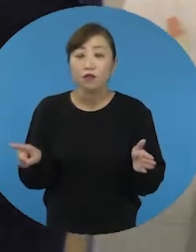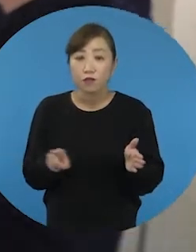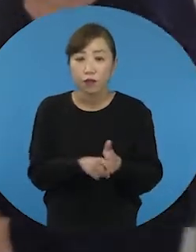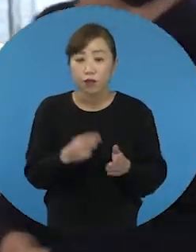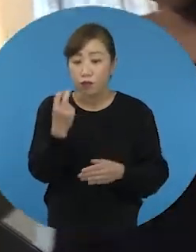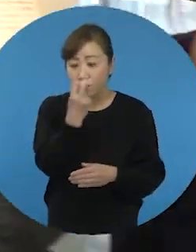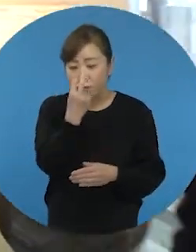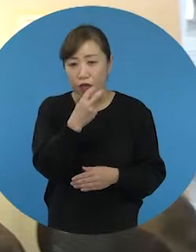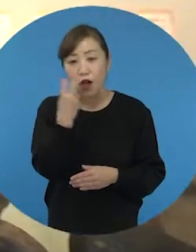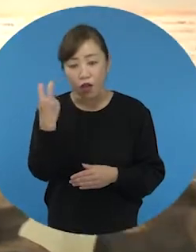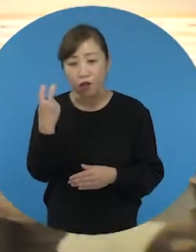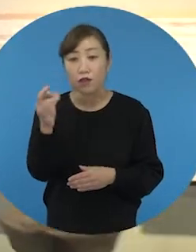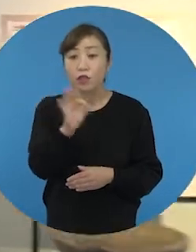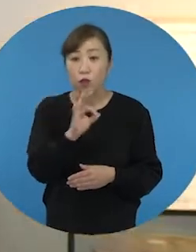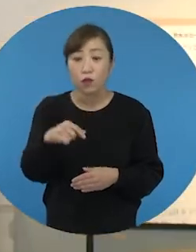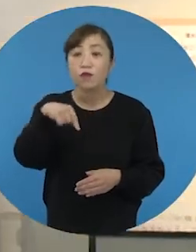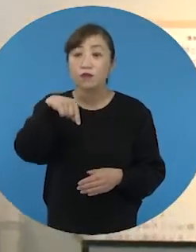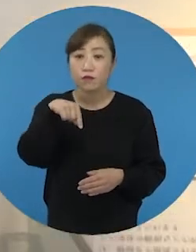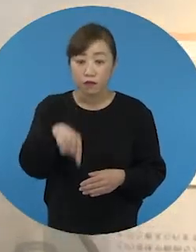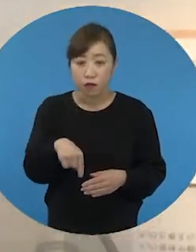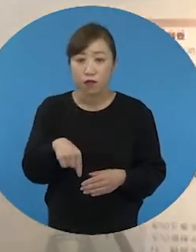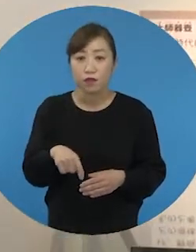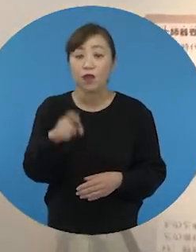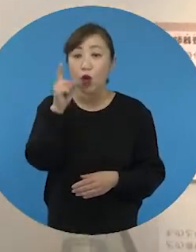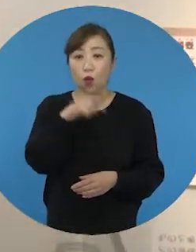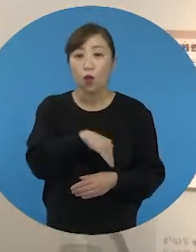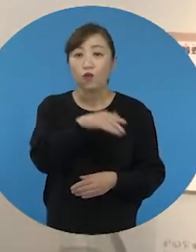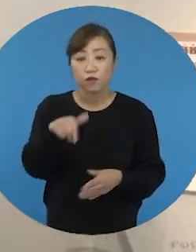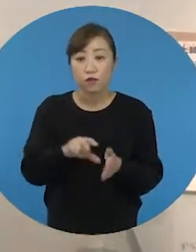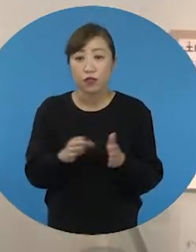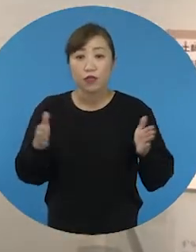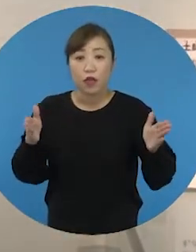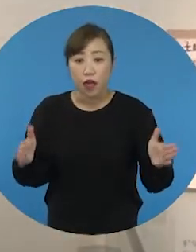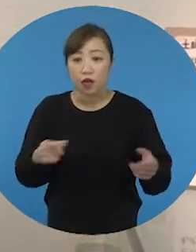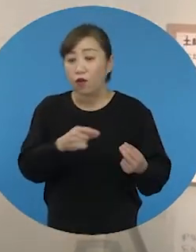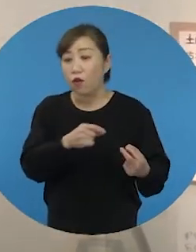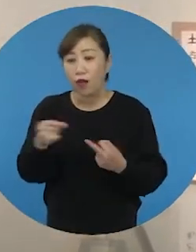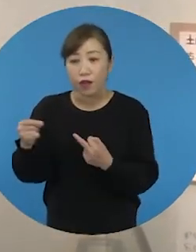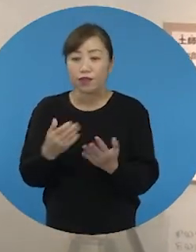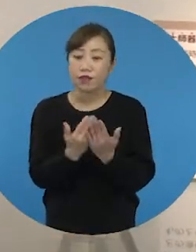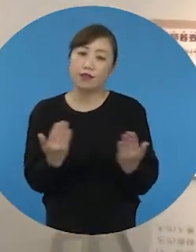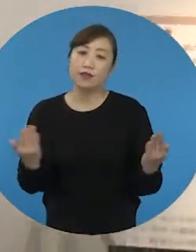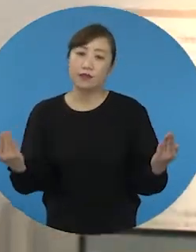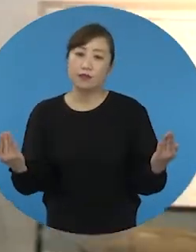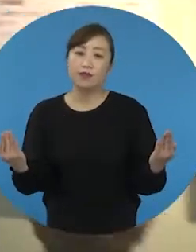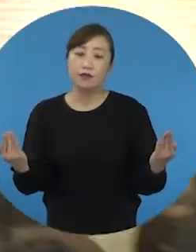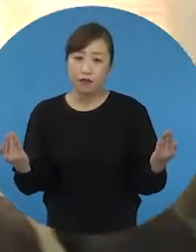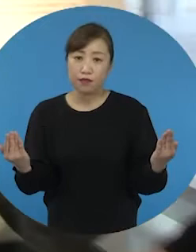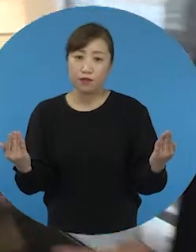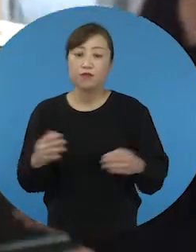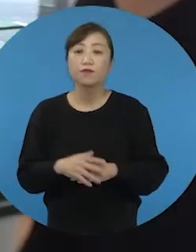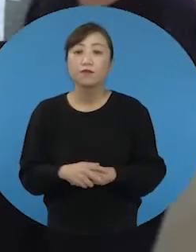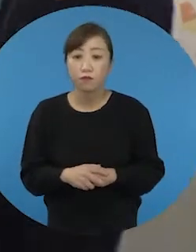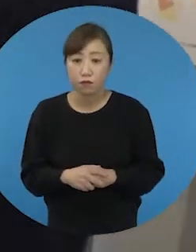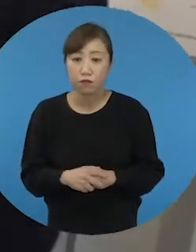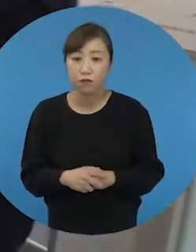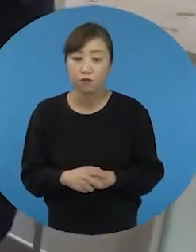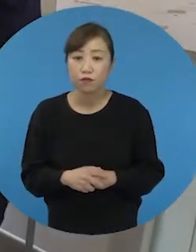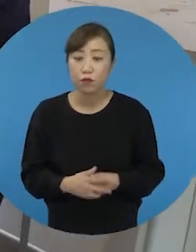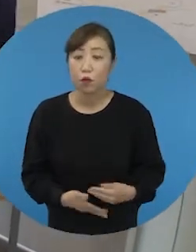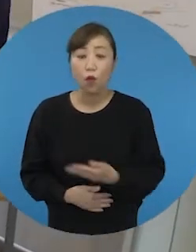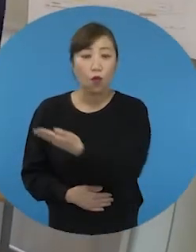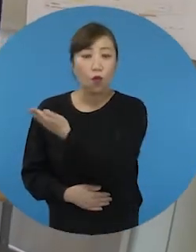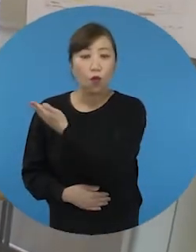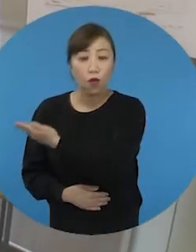われた調査で発見されたものの中から特に古墳時代のものを選んで展示しております。 またこちらのね、なんか壺